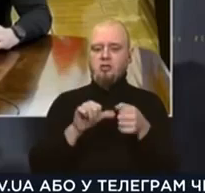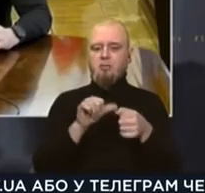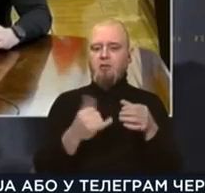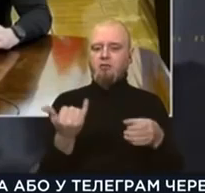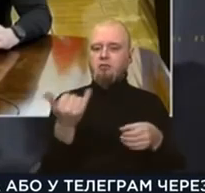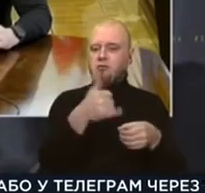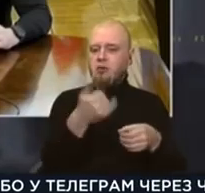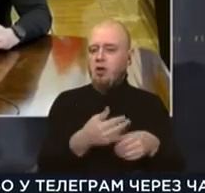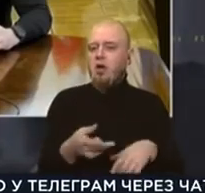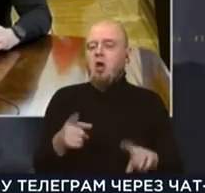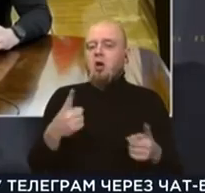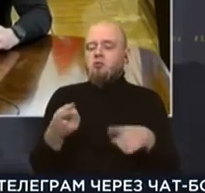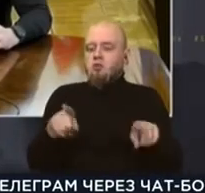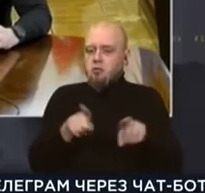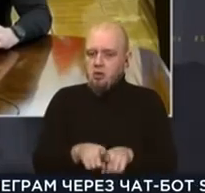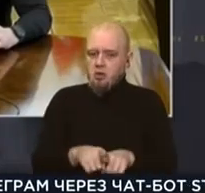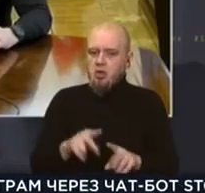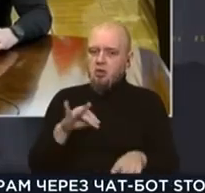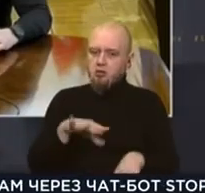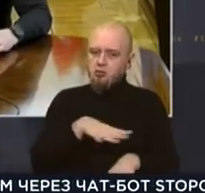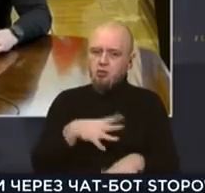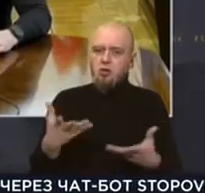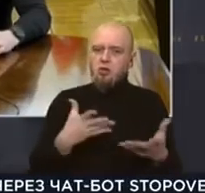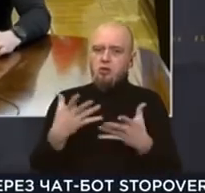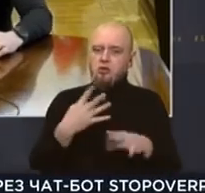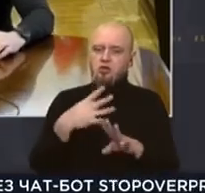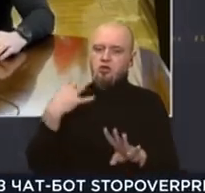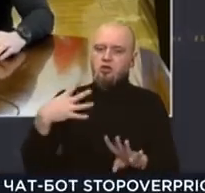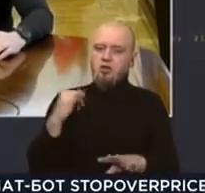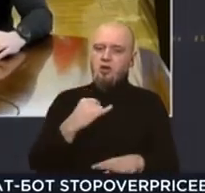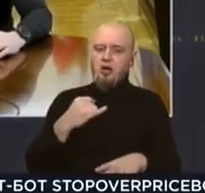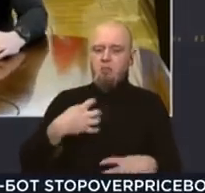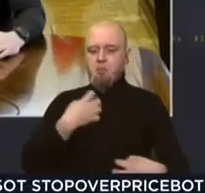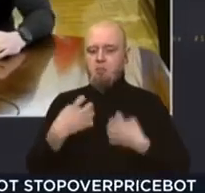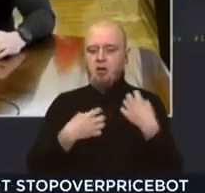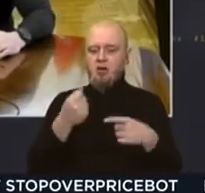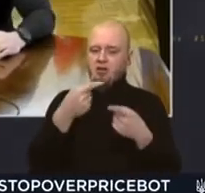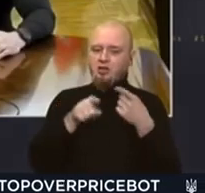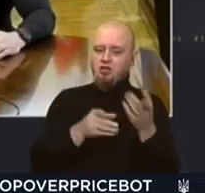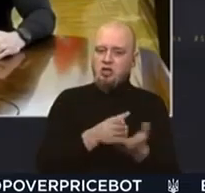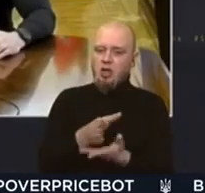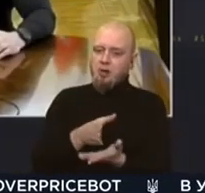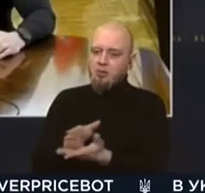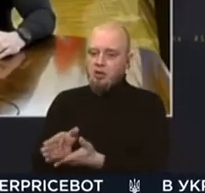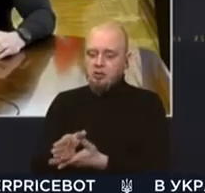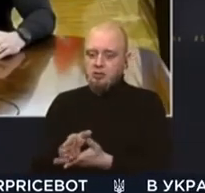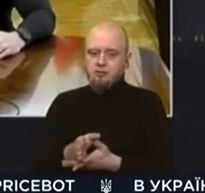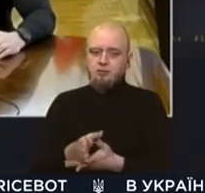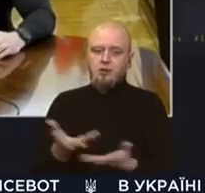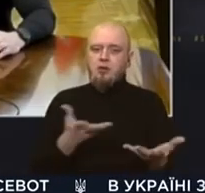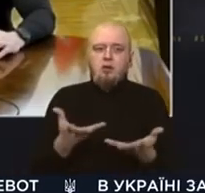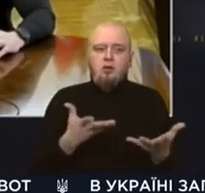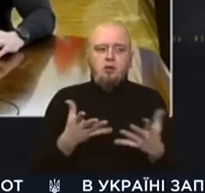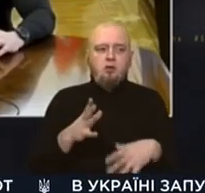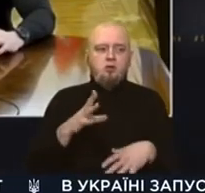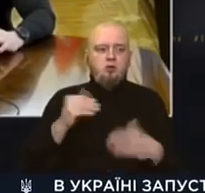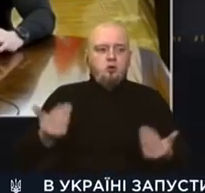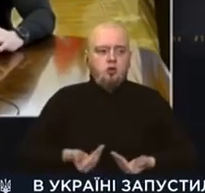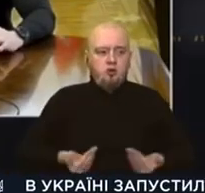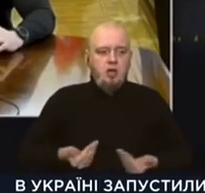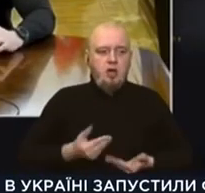заправках. Чому так і чи були якісь черги і паніка на інших напрямках якихось